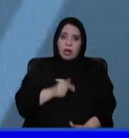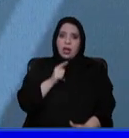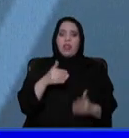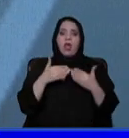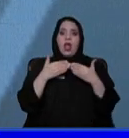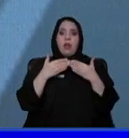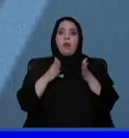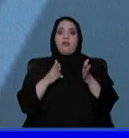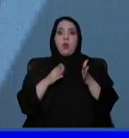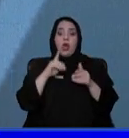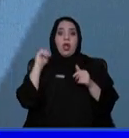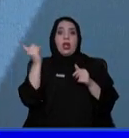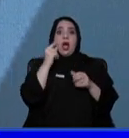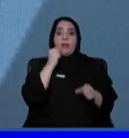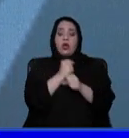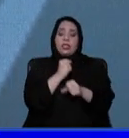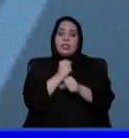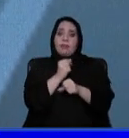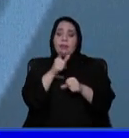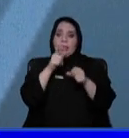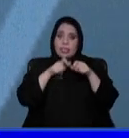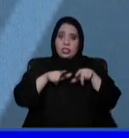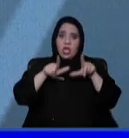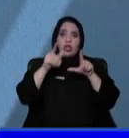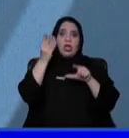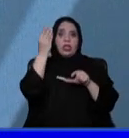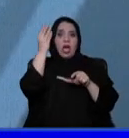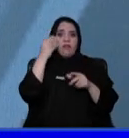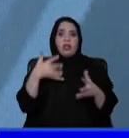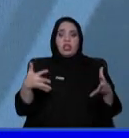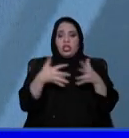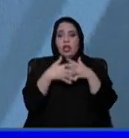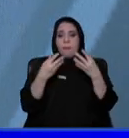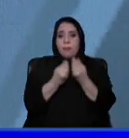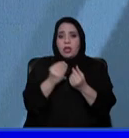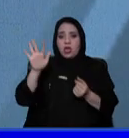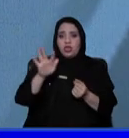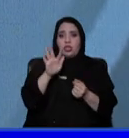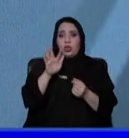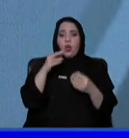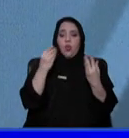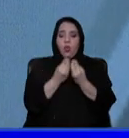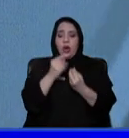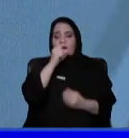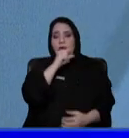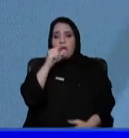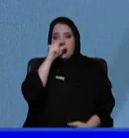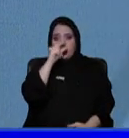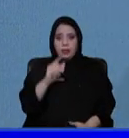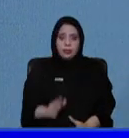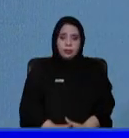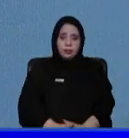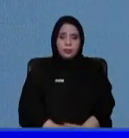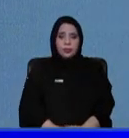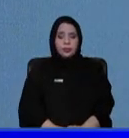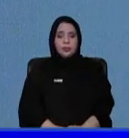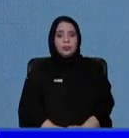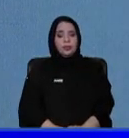عكس جهود مملكة البحرين ونهجها في الانفتاح على العالم ونشر ثقافة التعايش بين الشعوب